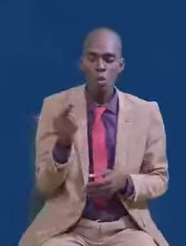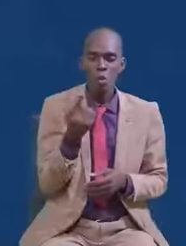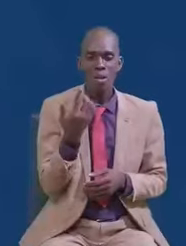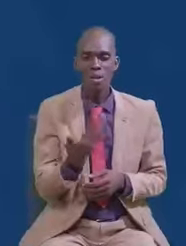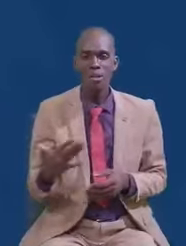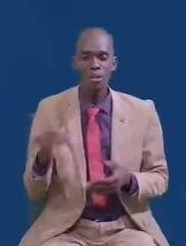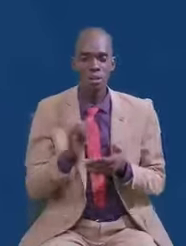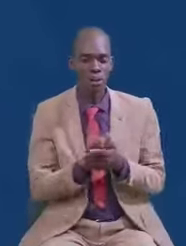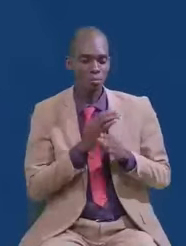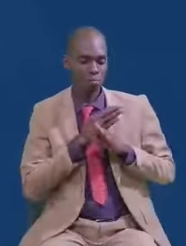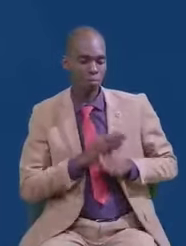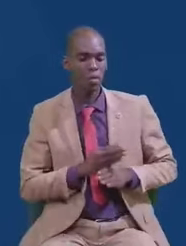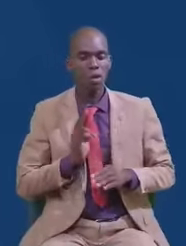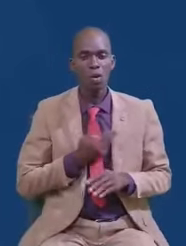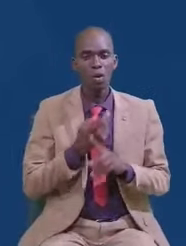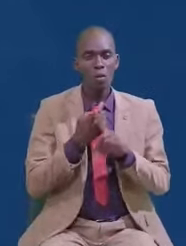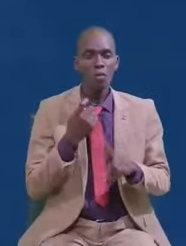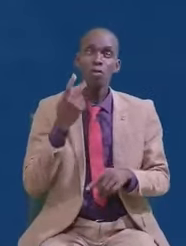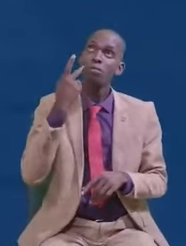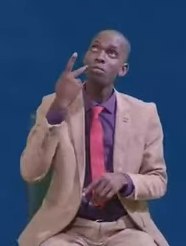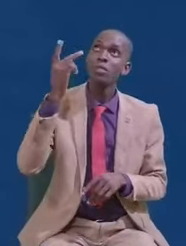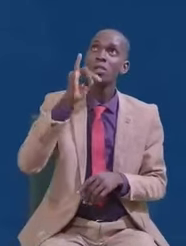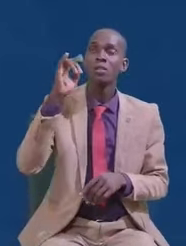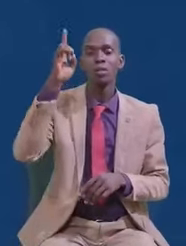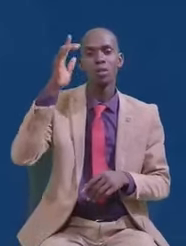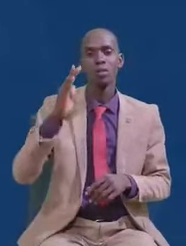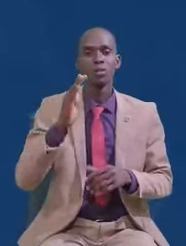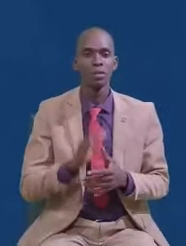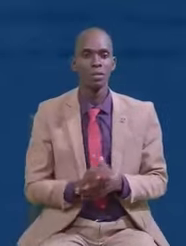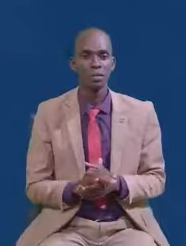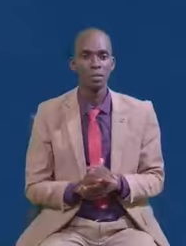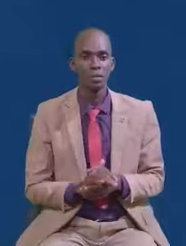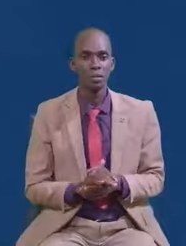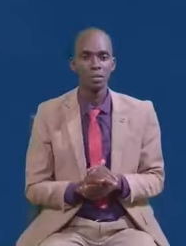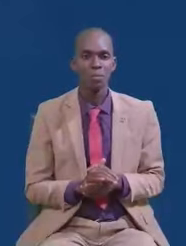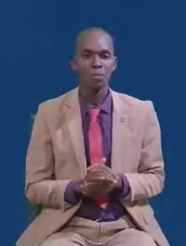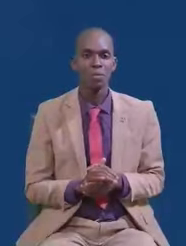Il a ôté la seule chose qui nous empêche de voir Dieu.